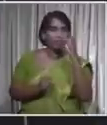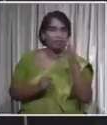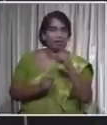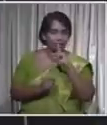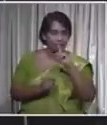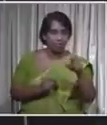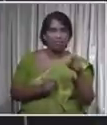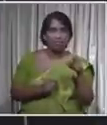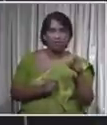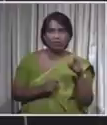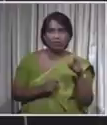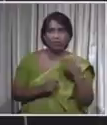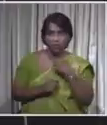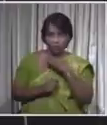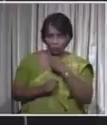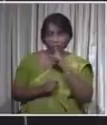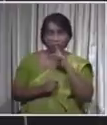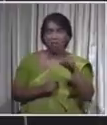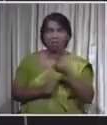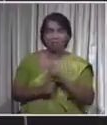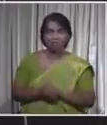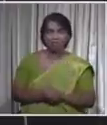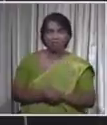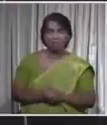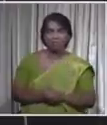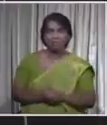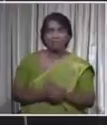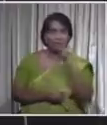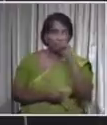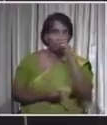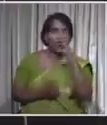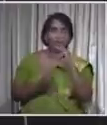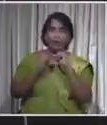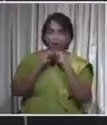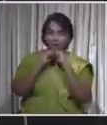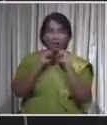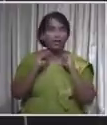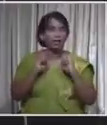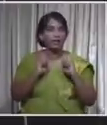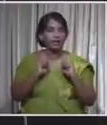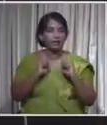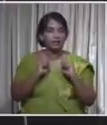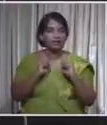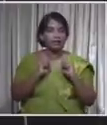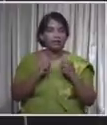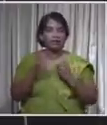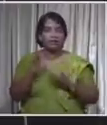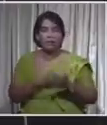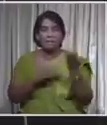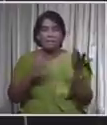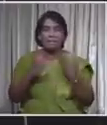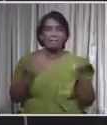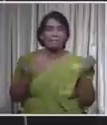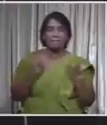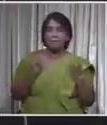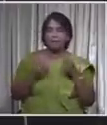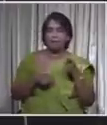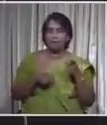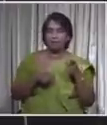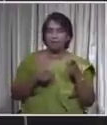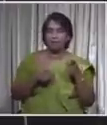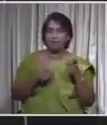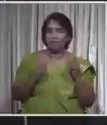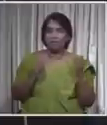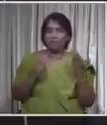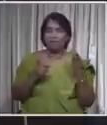අහන්න මම බුරුදු කියන්නේ කියලා මාස 3ක් හැංගුණා මොකද එයාට එළියට එන්න බෑ එයා බයයි බය